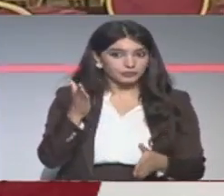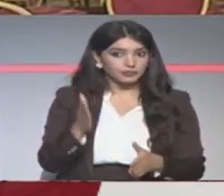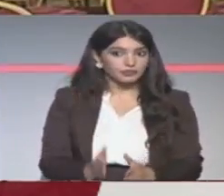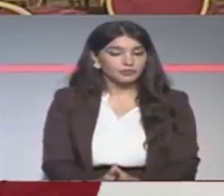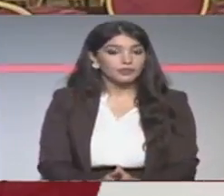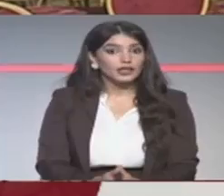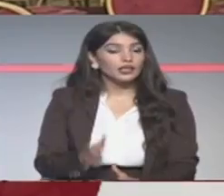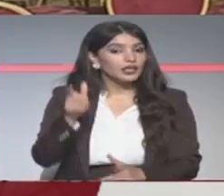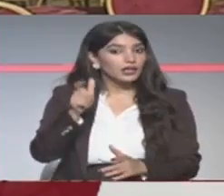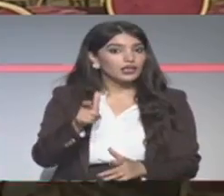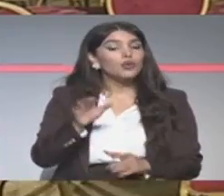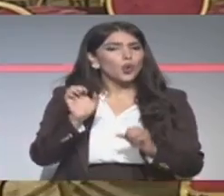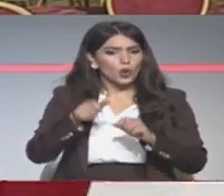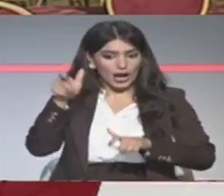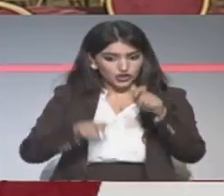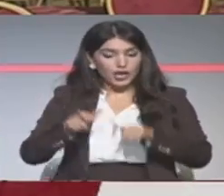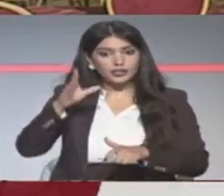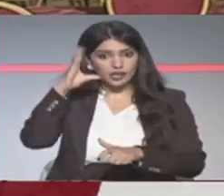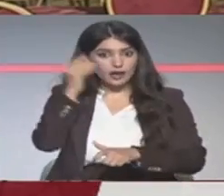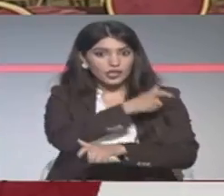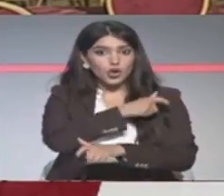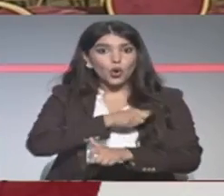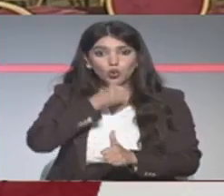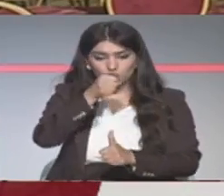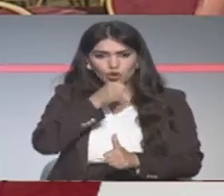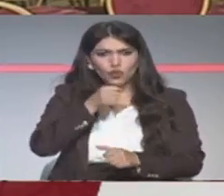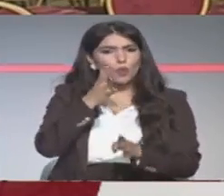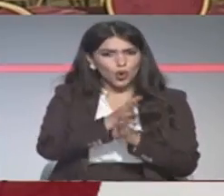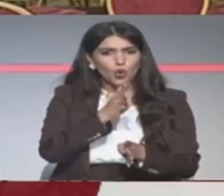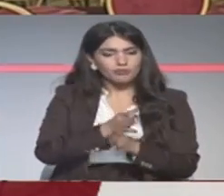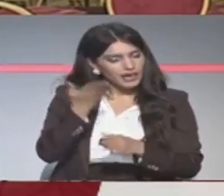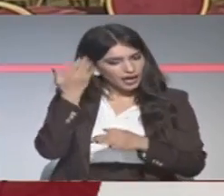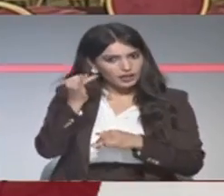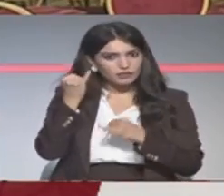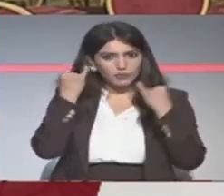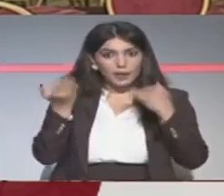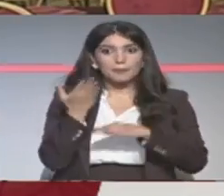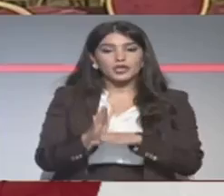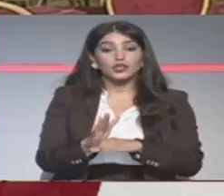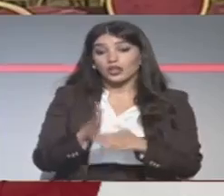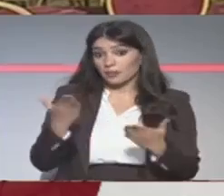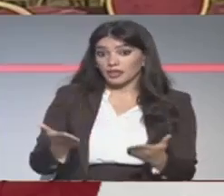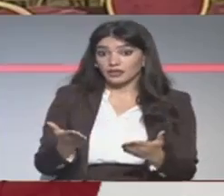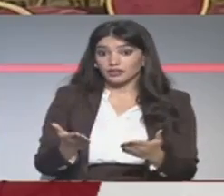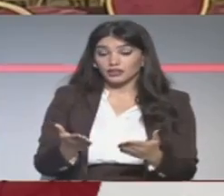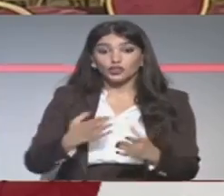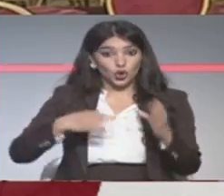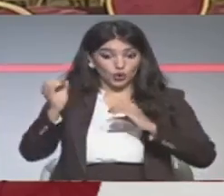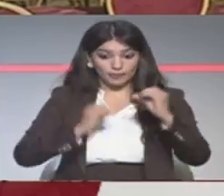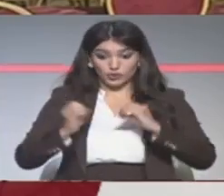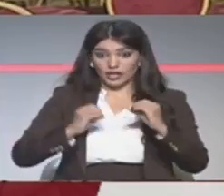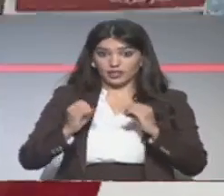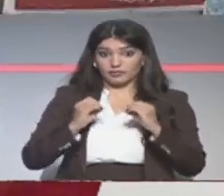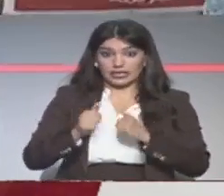تركنا كفاءات نقابية قادرة تكون، وتركنا صحفيين ينتقدوا ويعطوا بدائل، وهذا يدل على أن منظمة اشتغلت